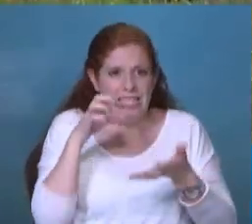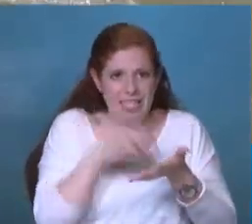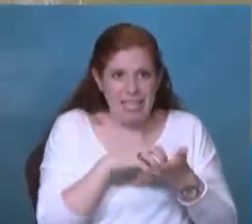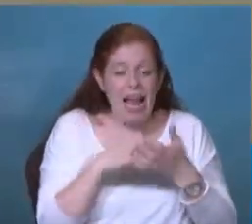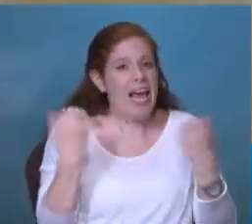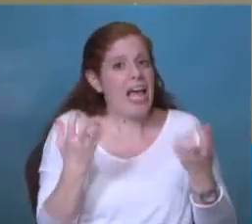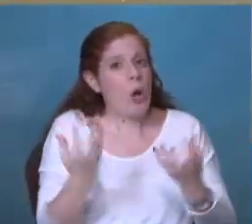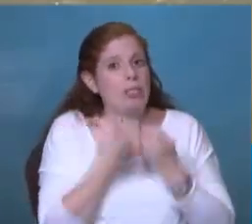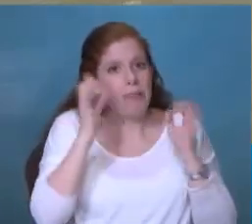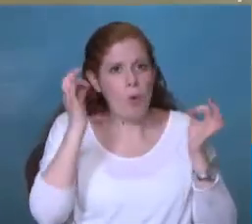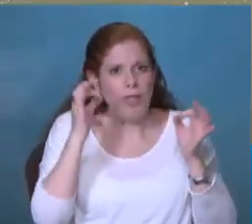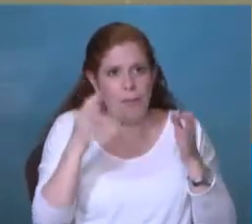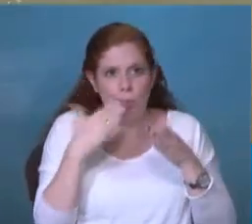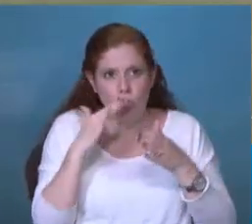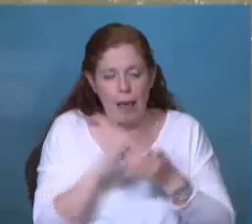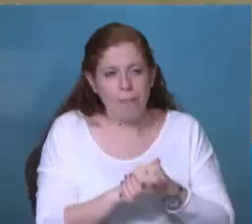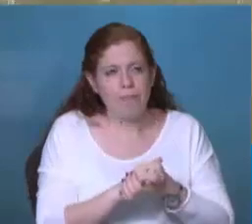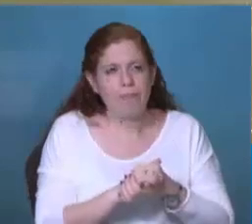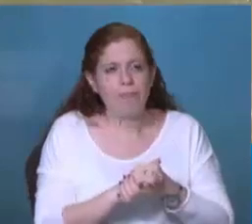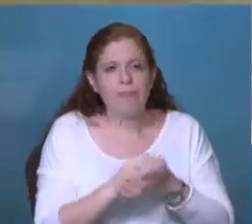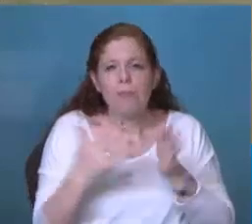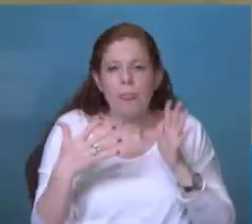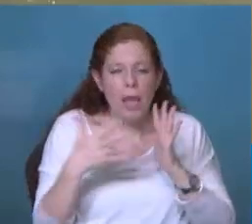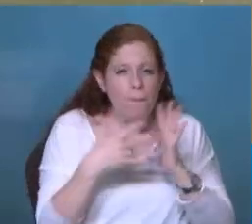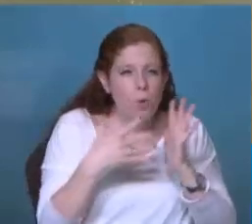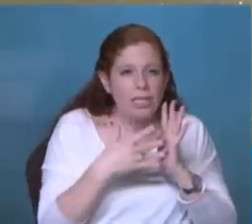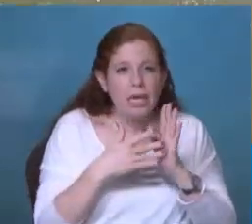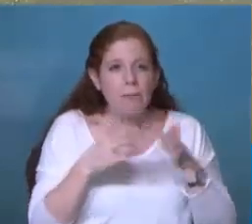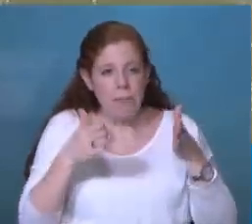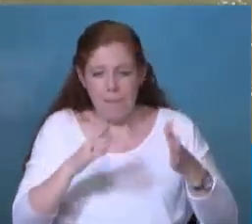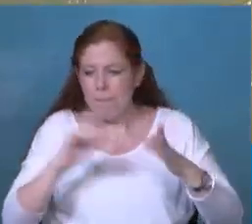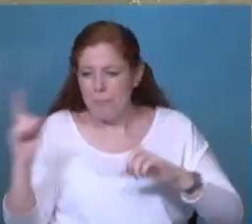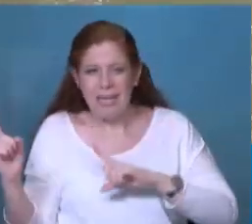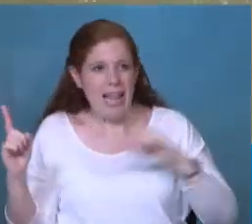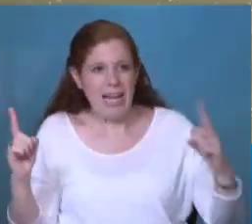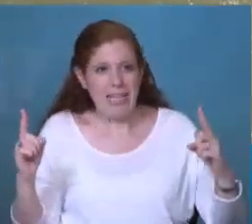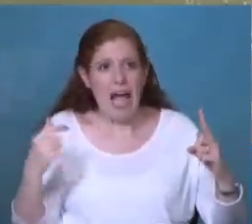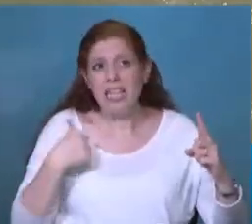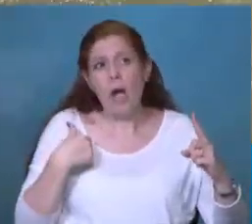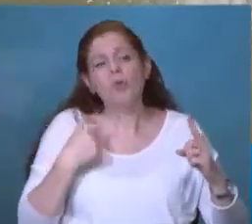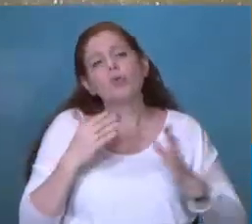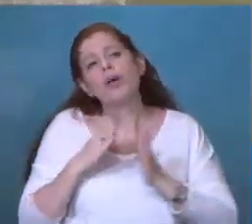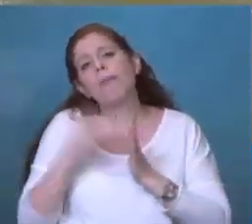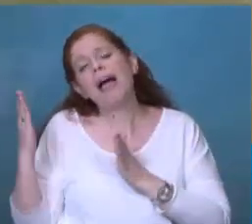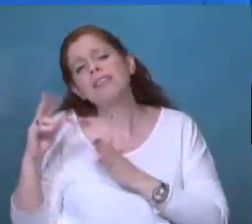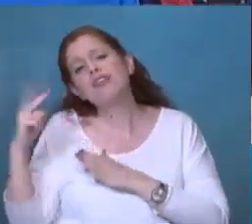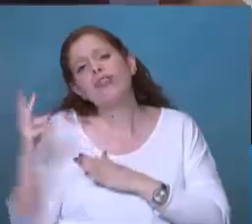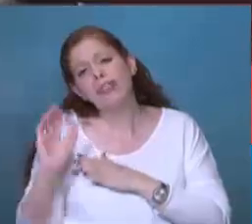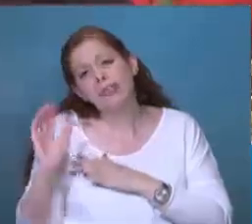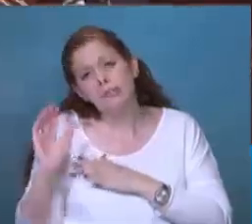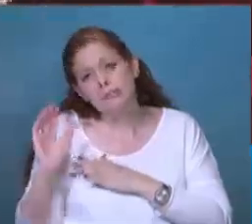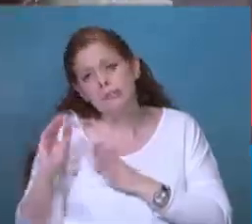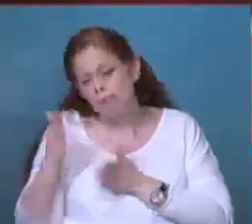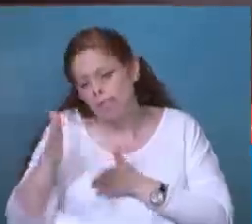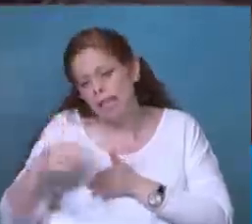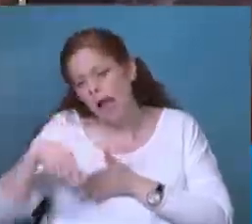בירושלים. הסריקה היא מגדה לגדה, זאת אומרת, אנחנו לא סורקים את הצד שלנו, אנחנו סורקים את הצד השני.